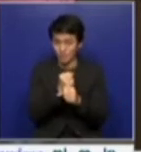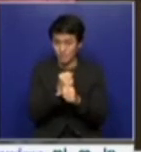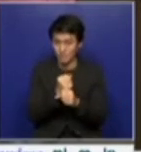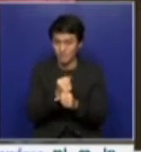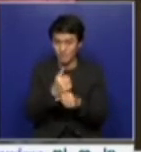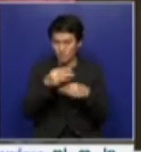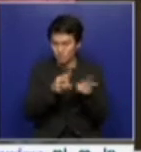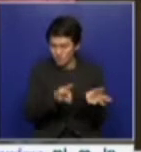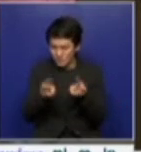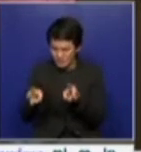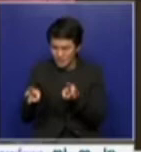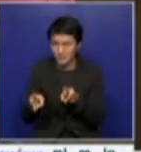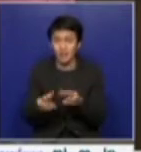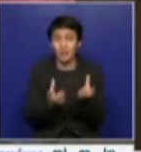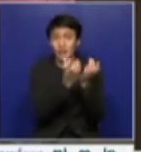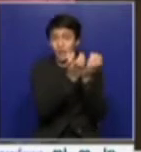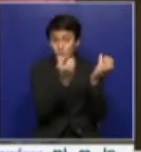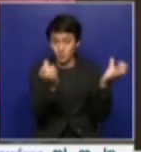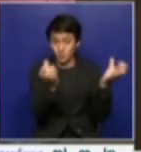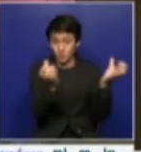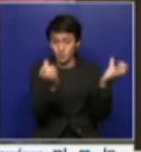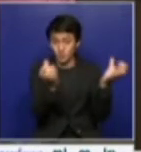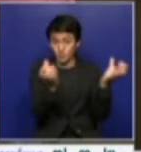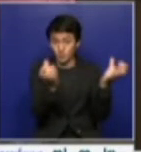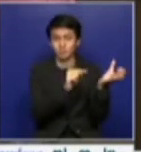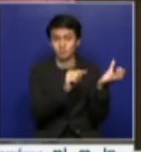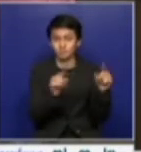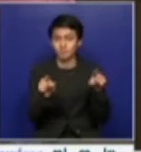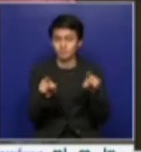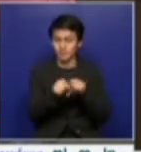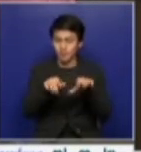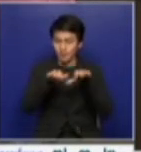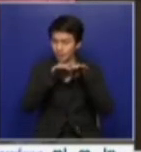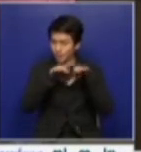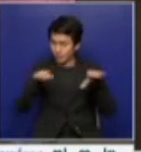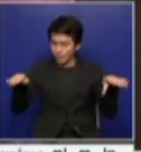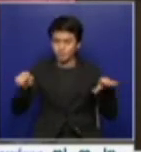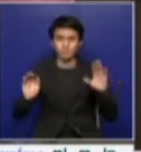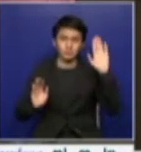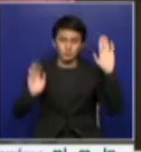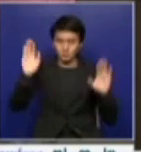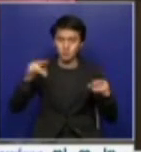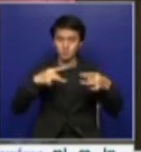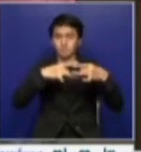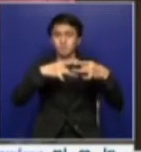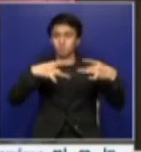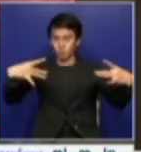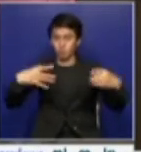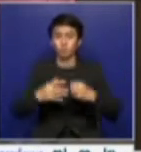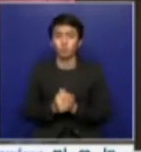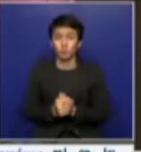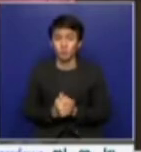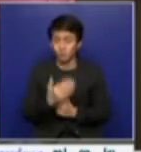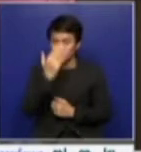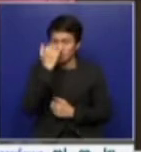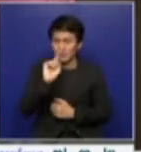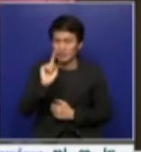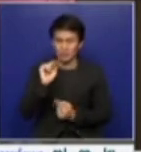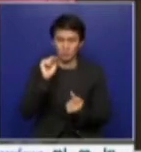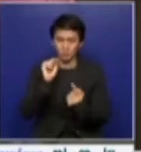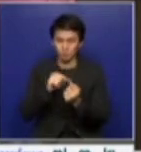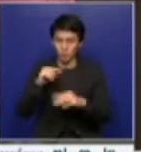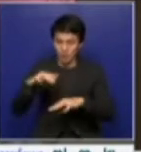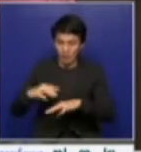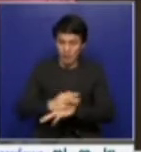ซึ่งขัดกับหลักการของประชาธิปไตยและประสงค์จะมีการสืบทอด